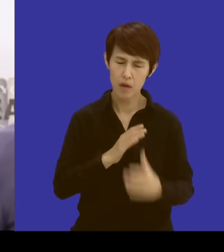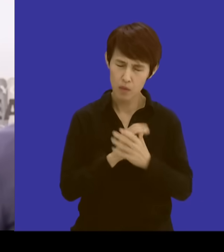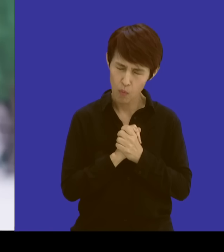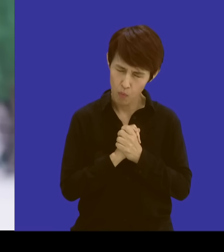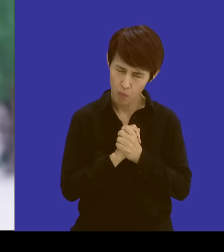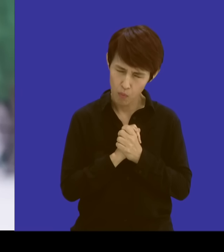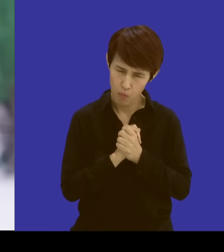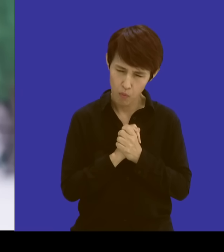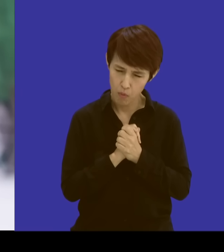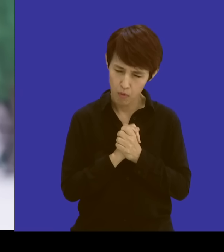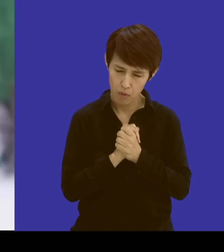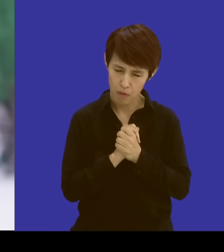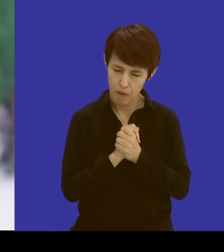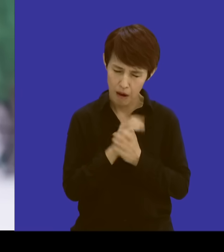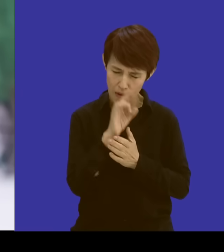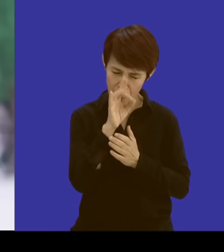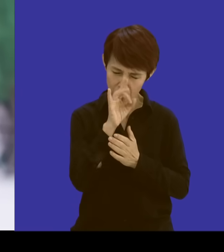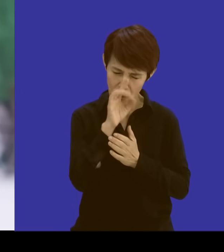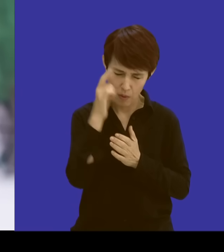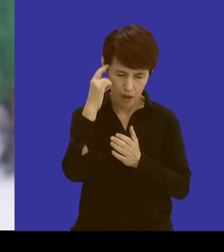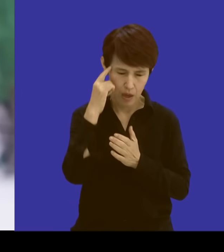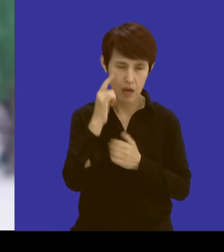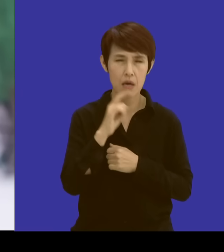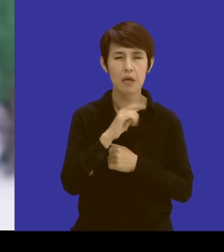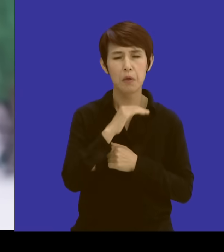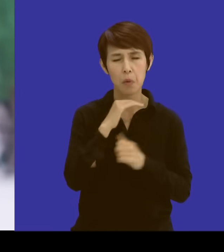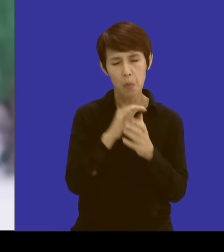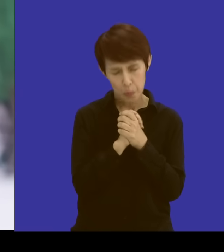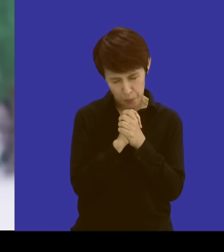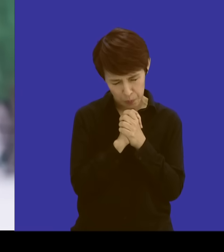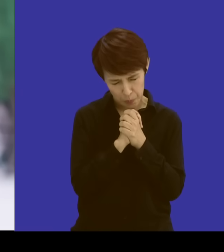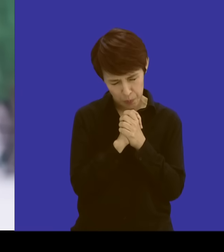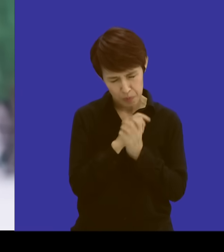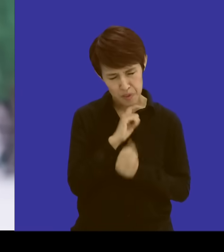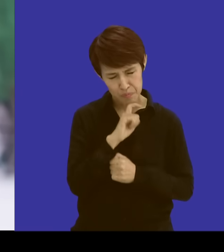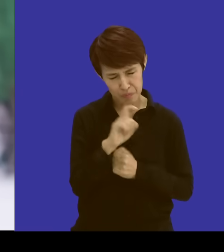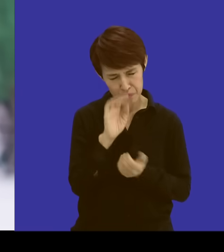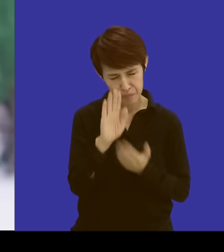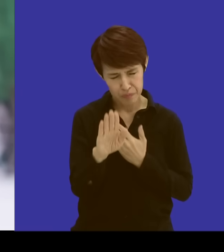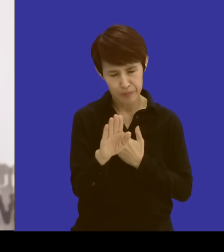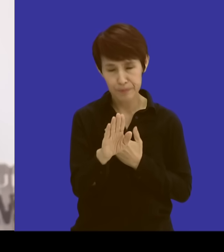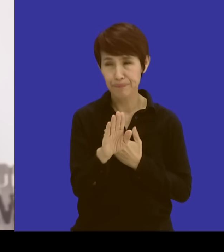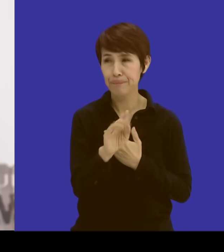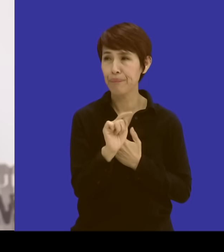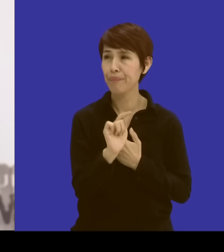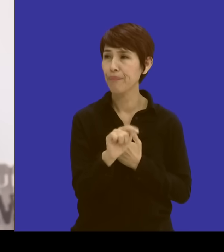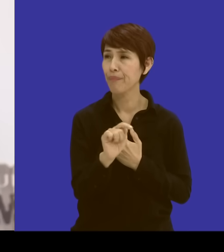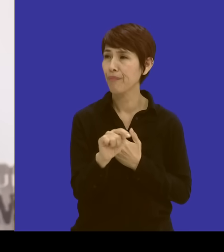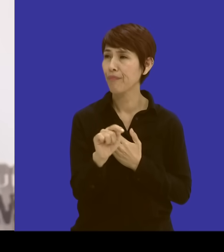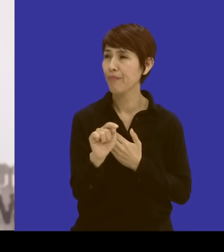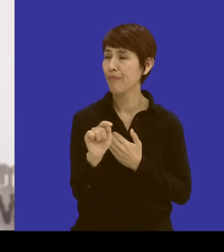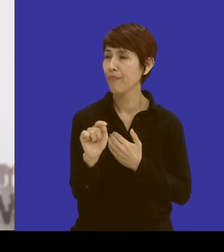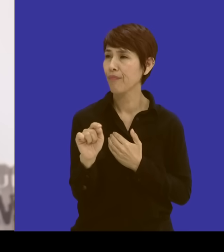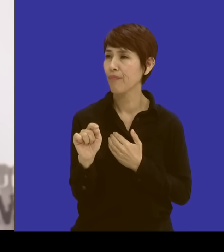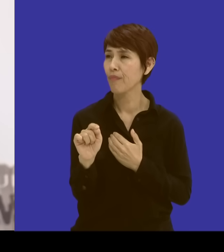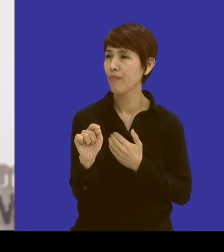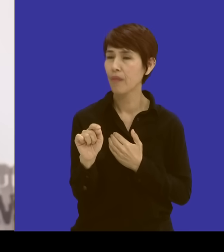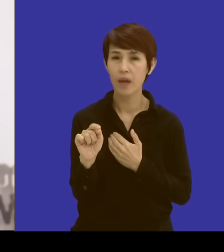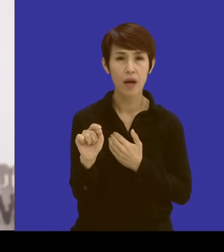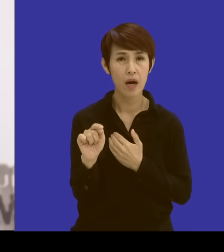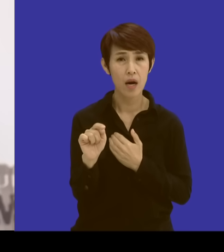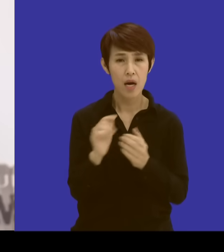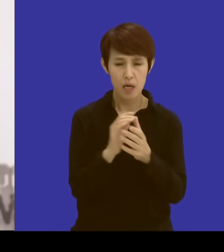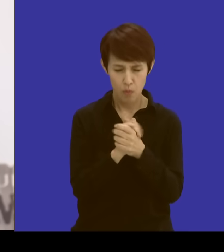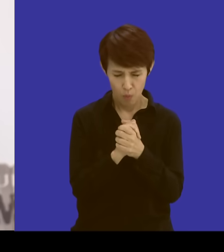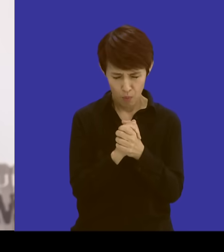깊어지지 않을까? 왜 10분 기도하면 더 이상 할 말이 없어서 앉아 있어야 될까? 기도는 하나님과의 관계라고 하는데 사실 가장